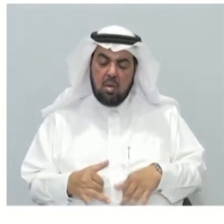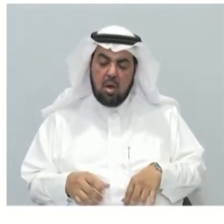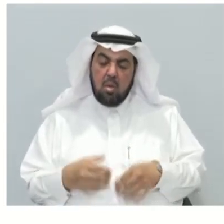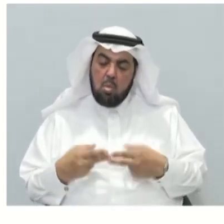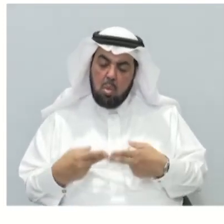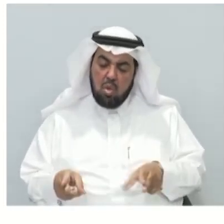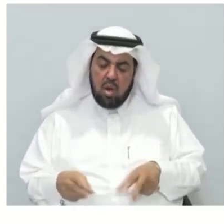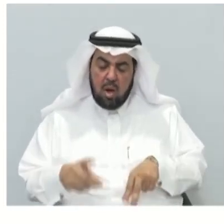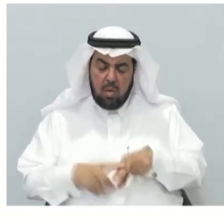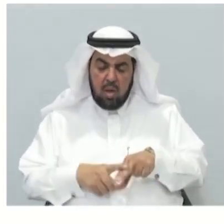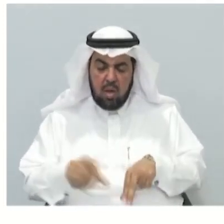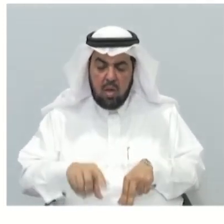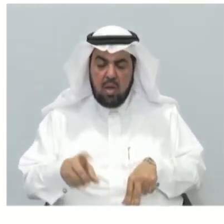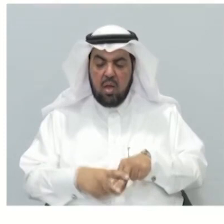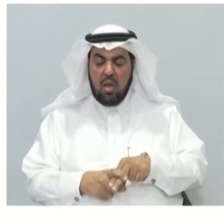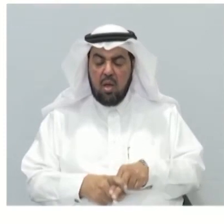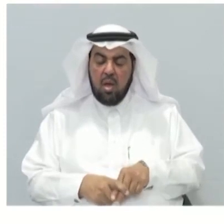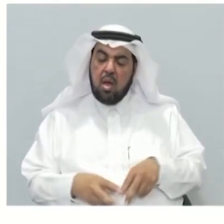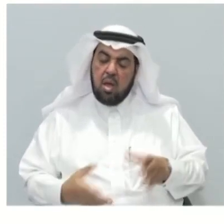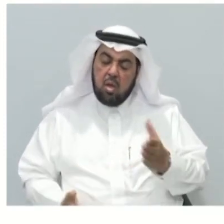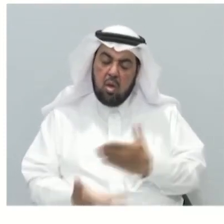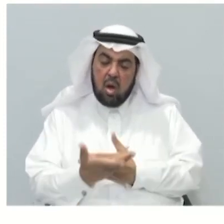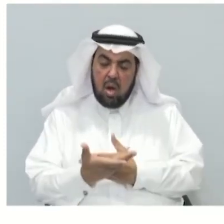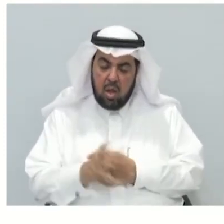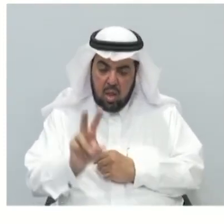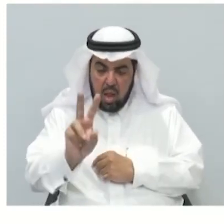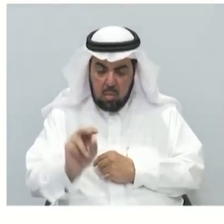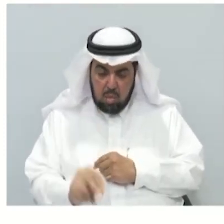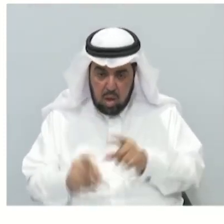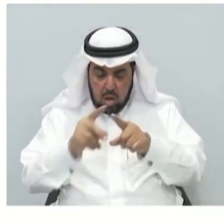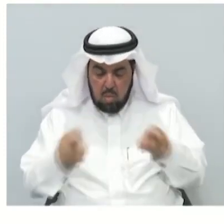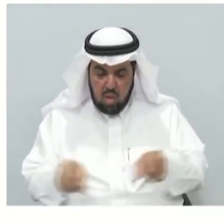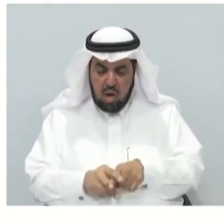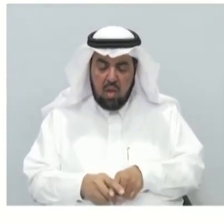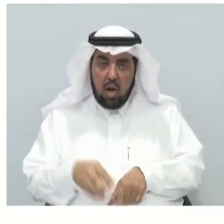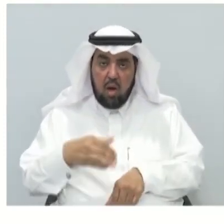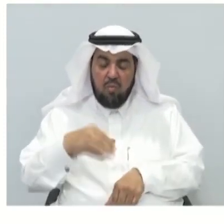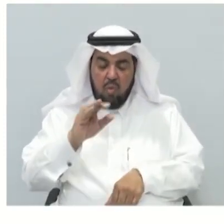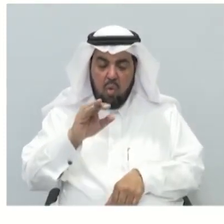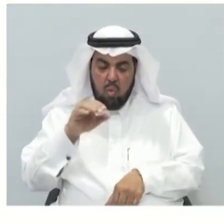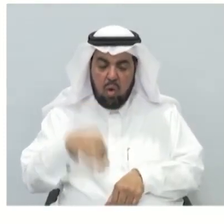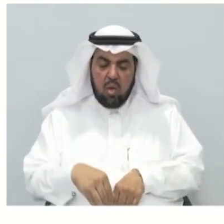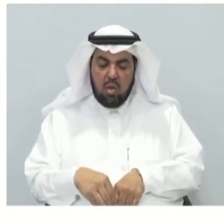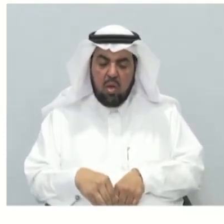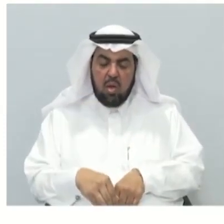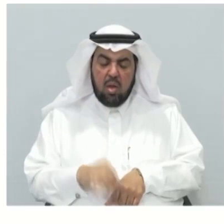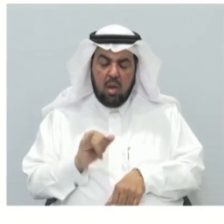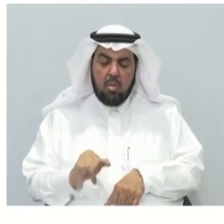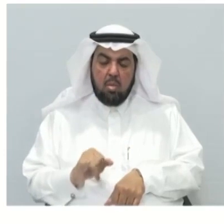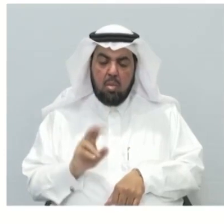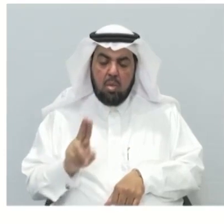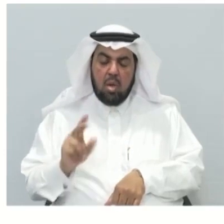مسلمه اس اي ينتج ان المثلثين اي اي دي وبي اي